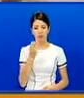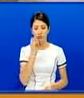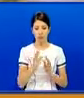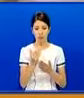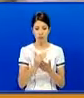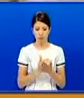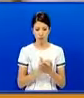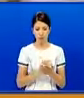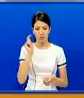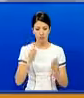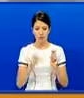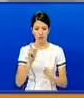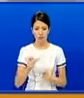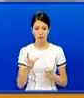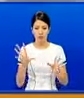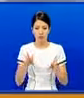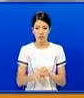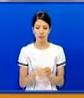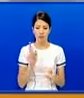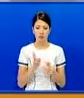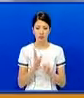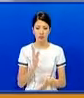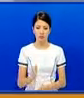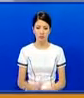бірге дайындайтын болады.